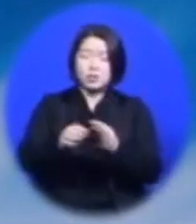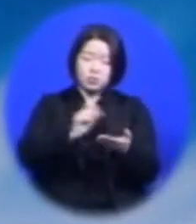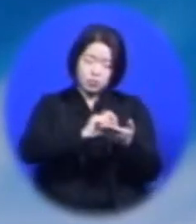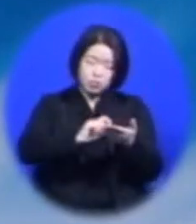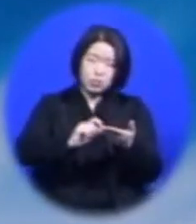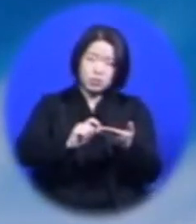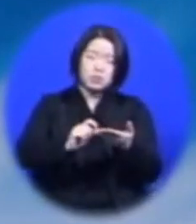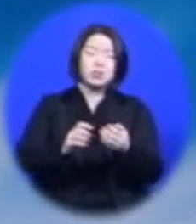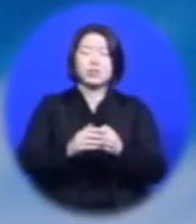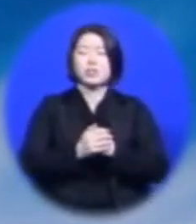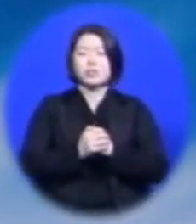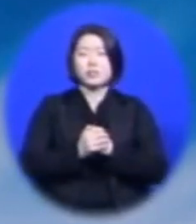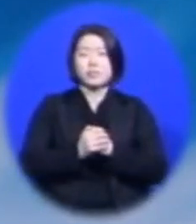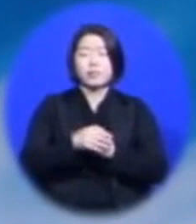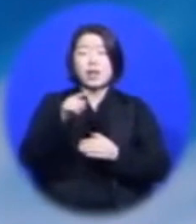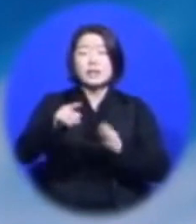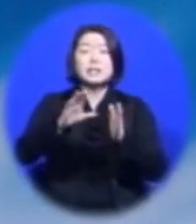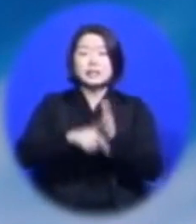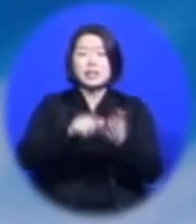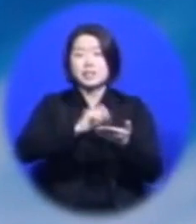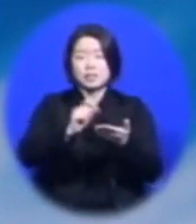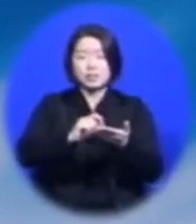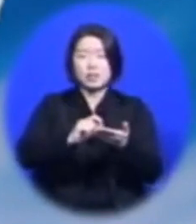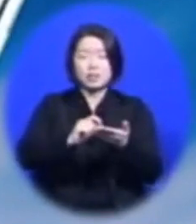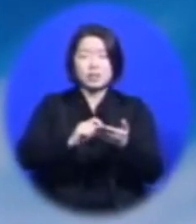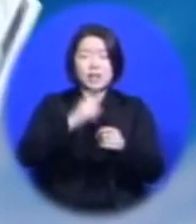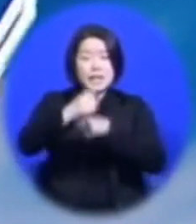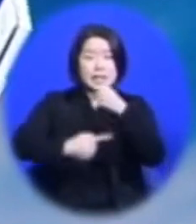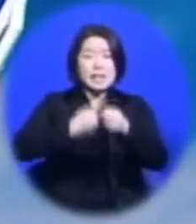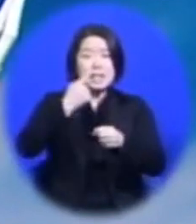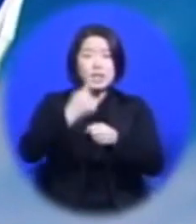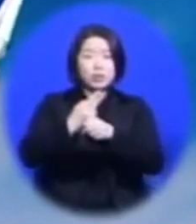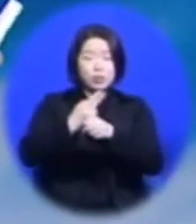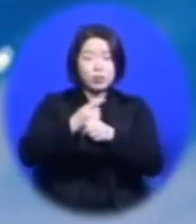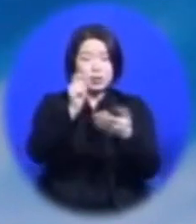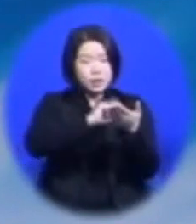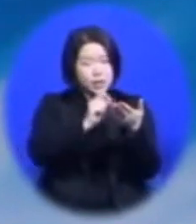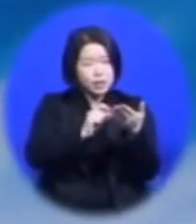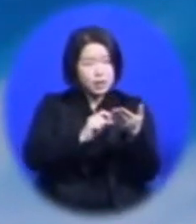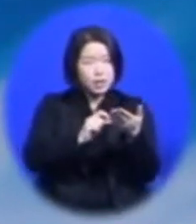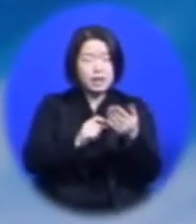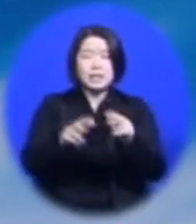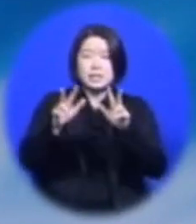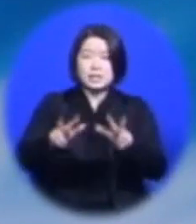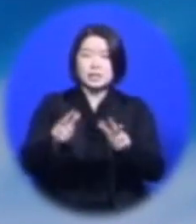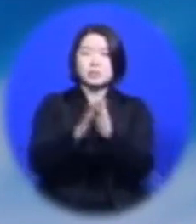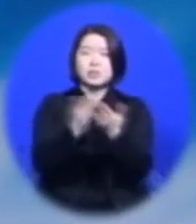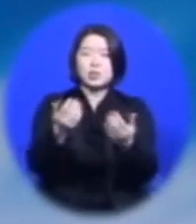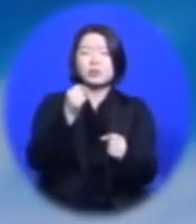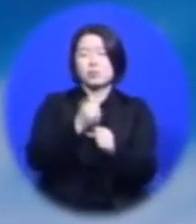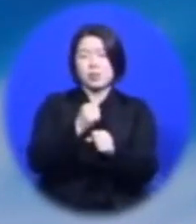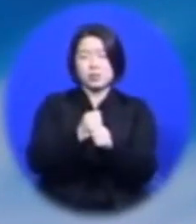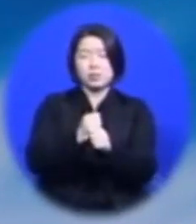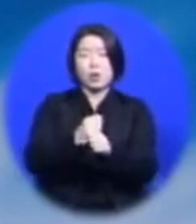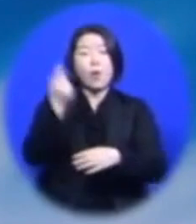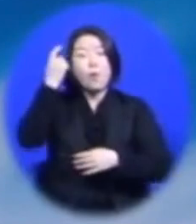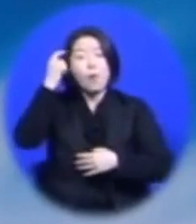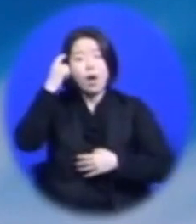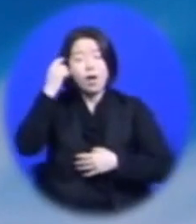썼어요. 그때 썼던 그 1년 동안의 일기가 지금 이렇게 책으로 나왔어요. 왜